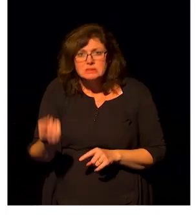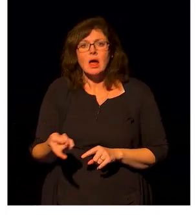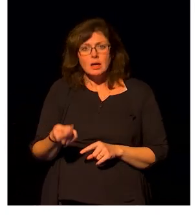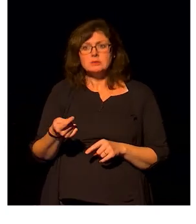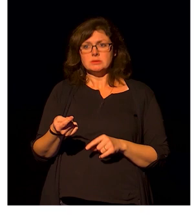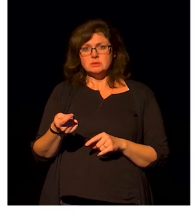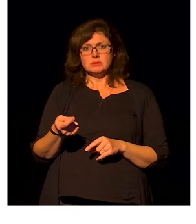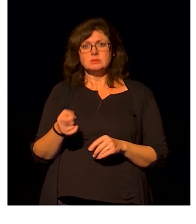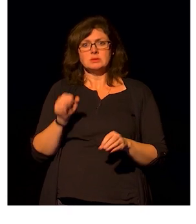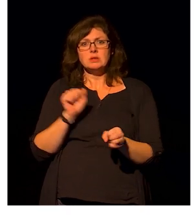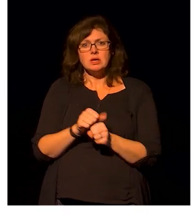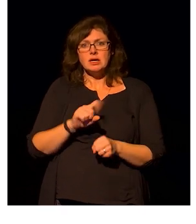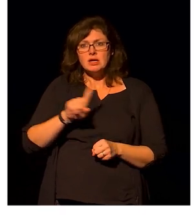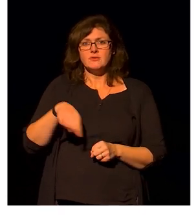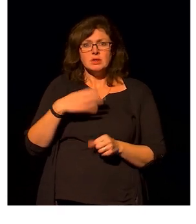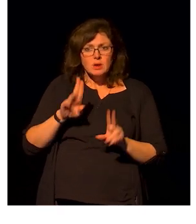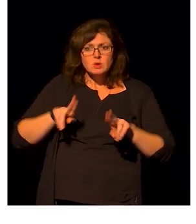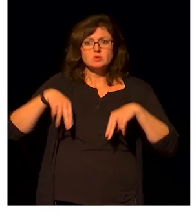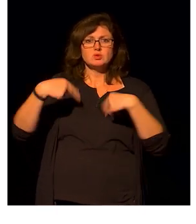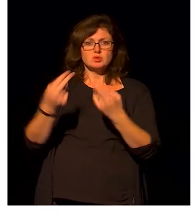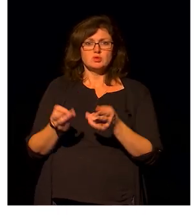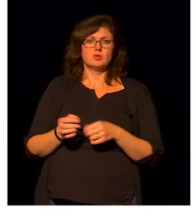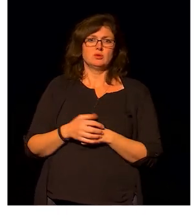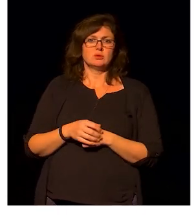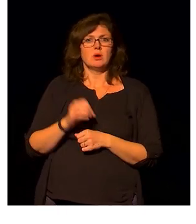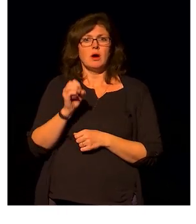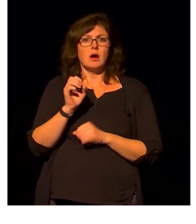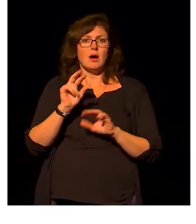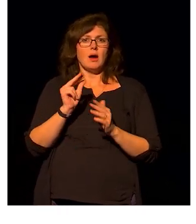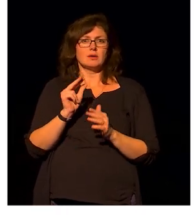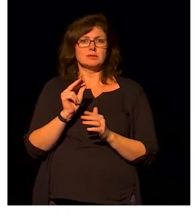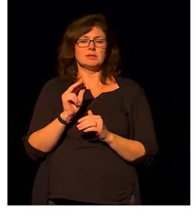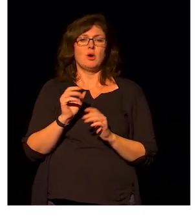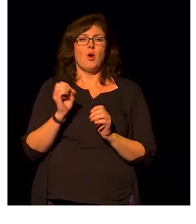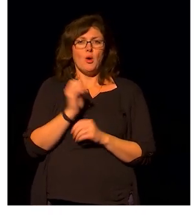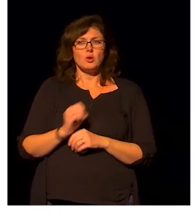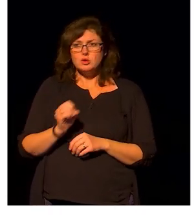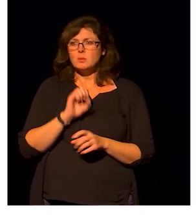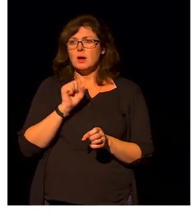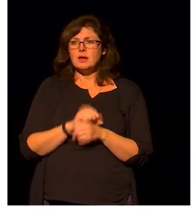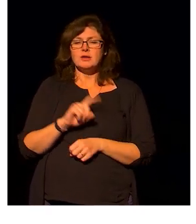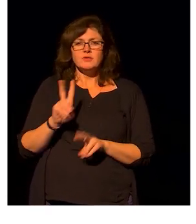zum 8. Oktober und kann mich wieder mit der Weltzeit